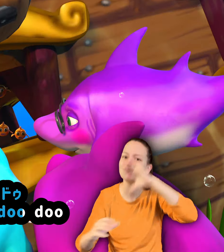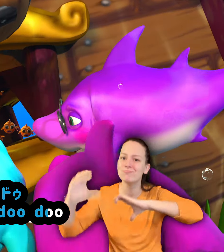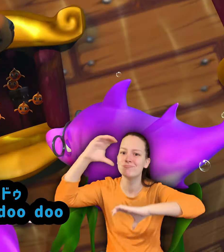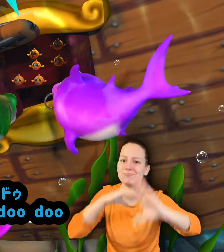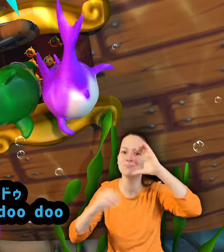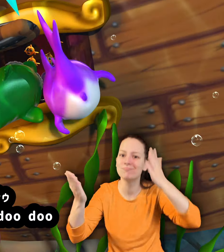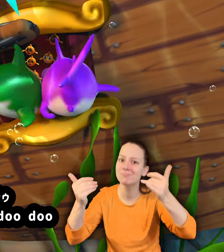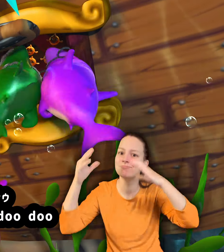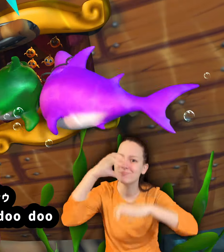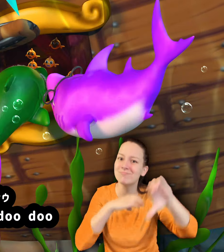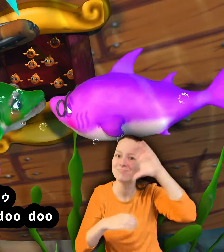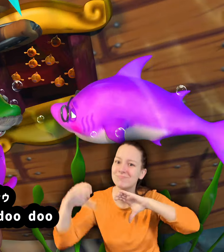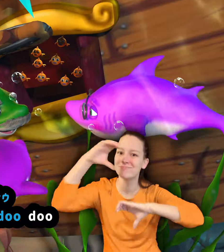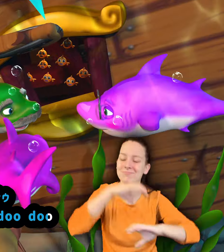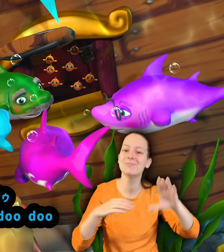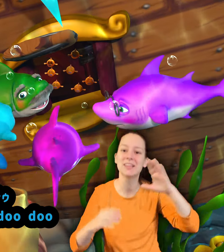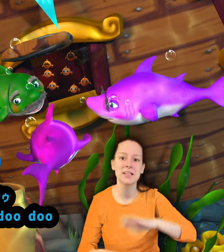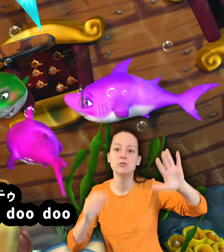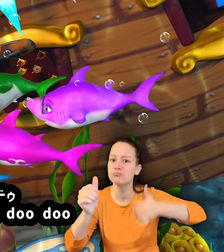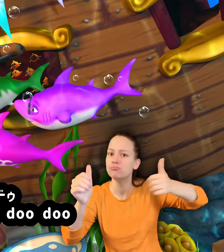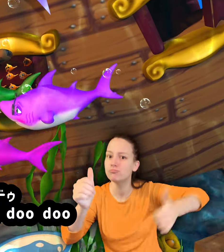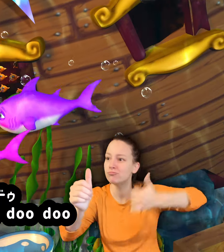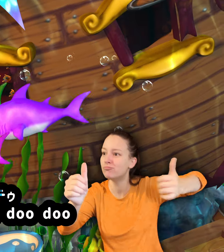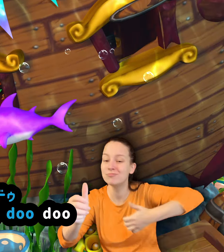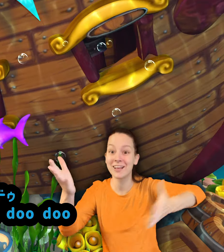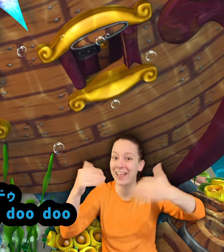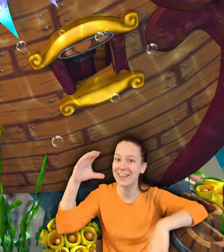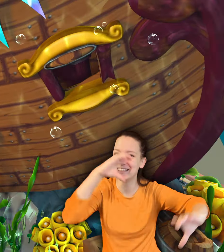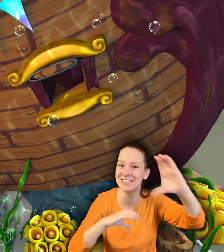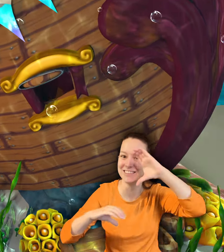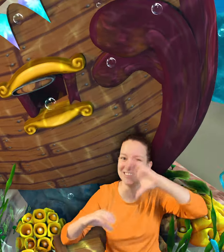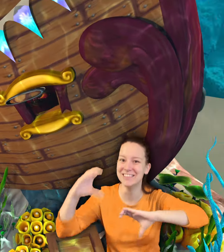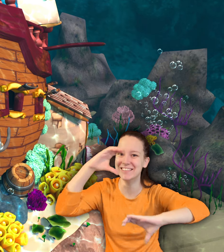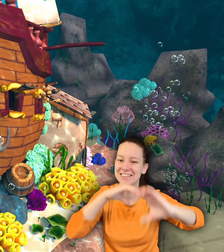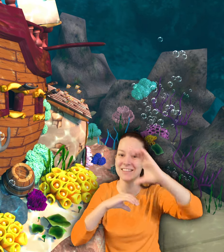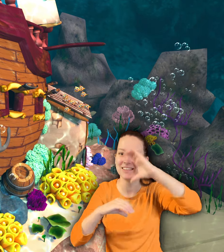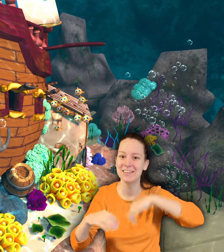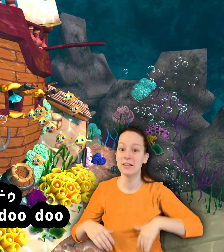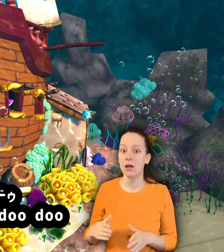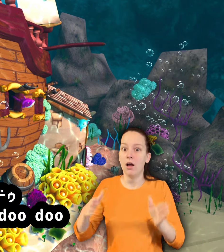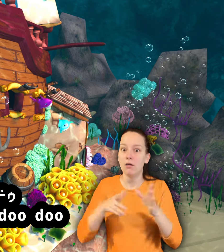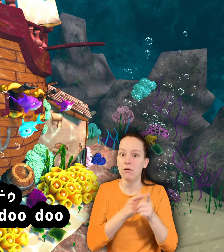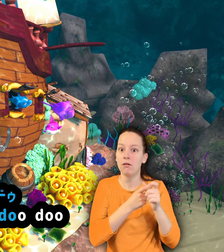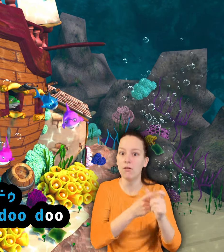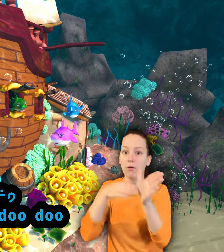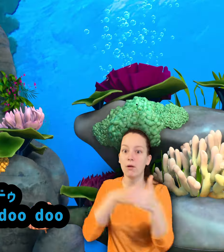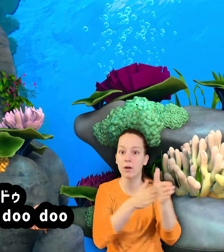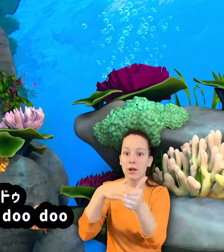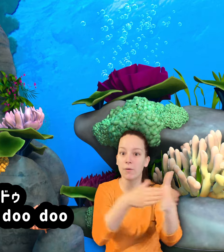みんな海のハため家族逃げろ